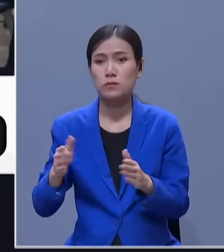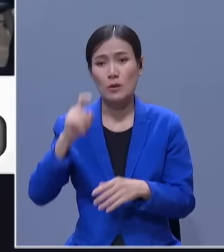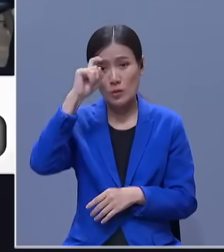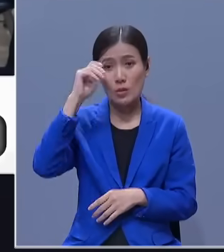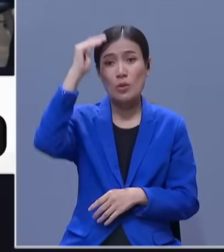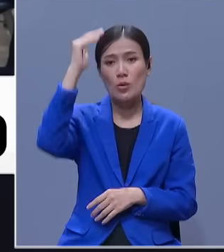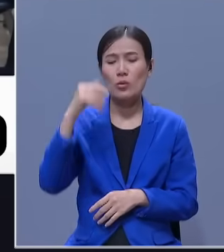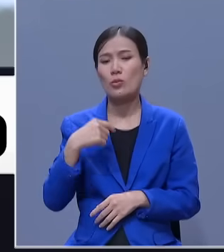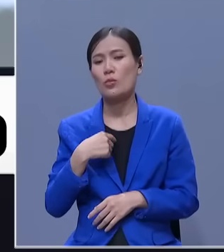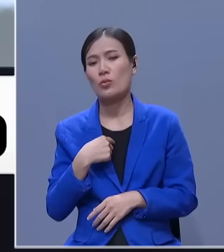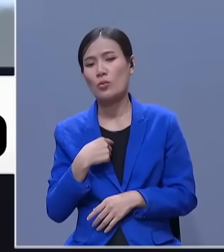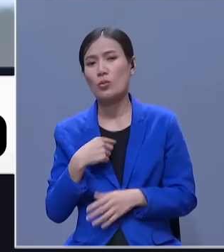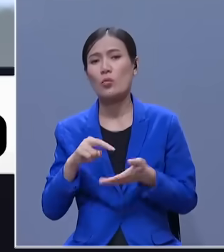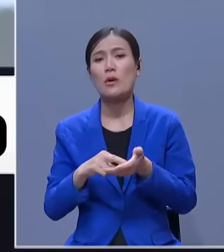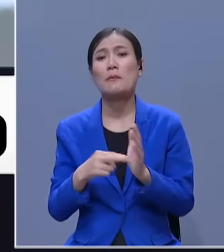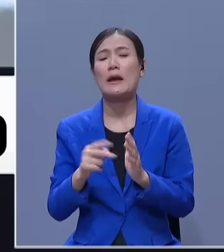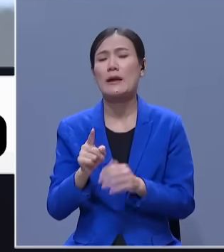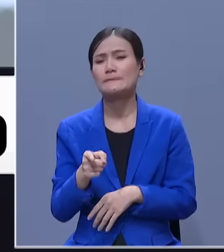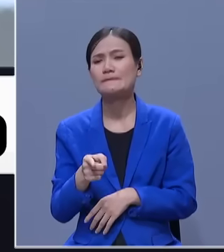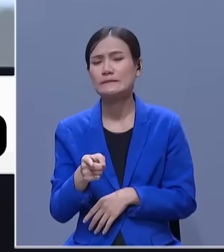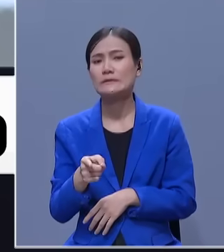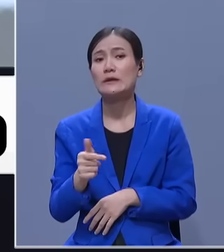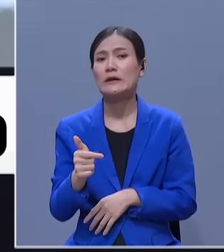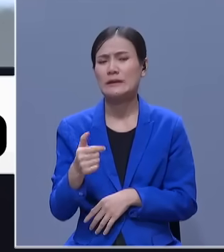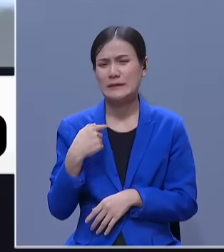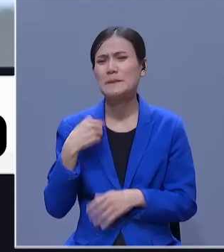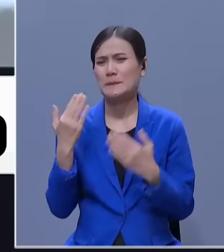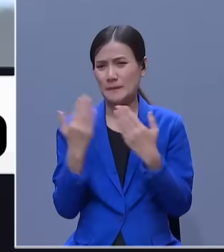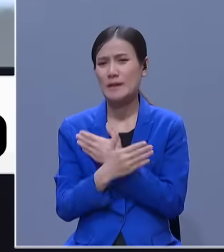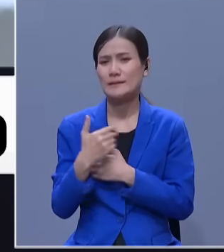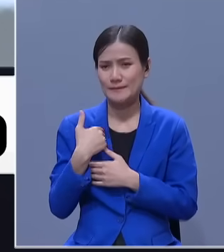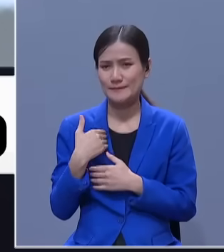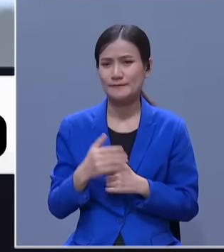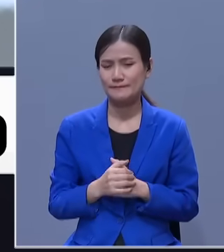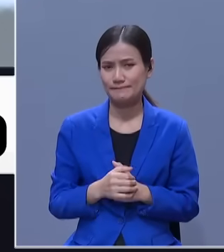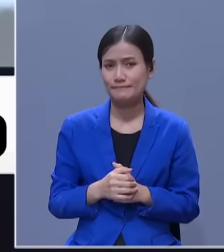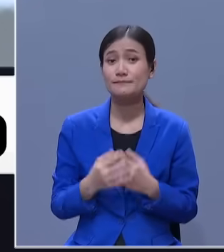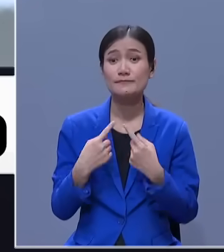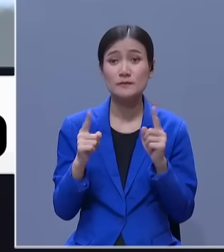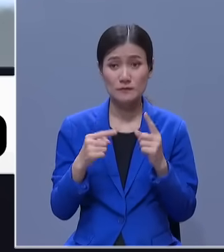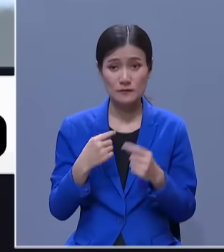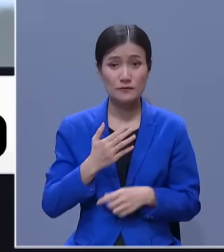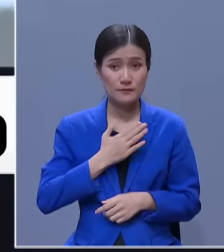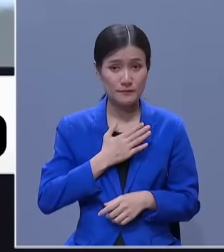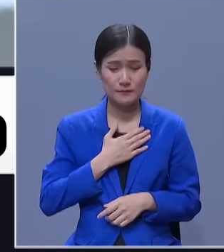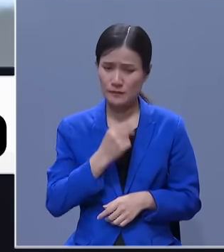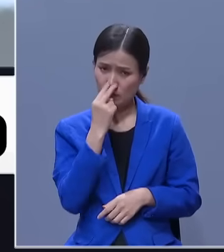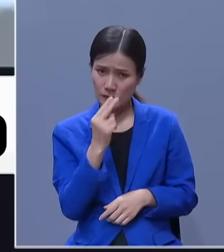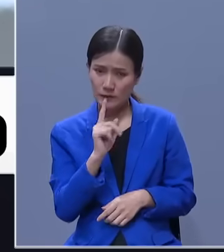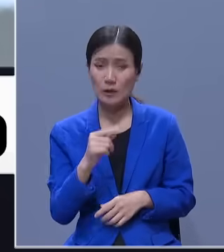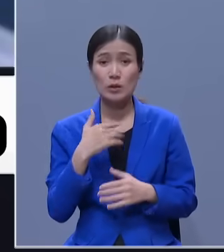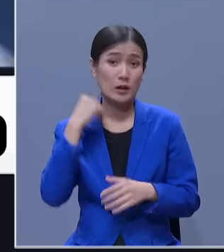มก็ติดตามสถานการณ์ซึ่งจะมีกระดานเปลี่ยนแปลงอยู่ตลอดเวลานะแต่ผมมองกันว่าการที่เอาคุ